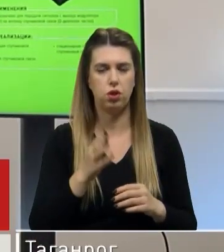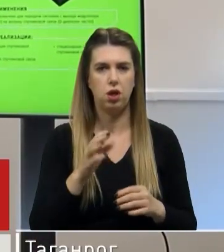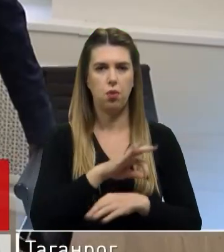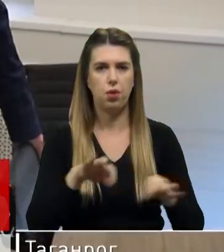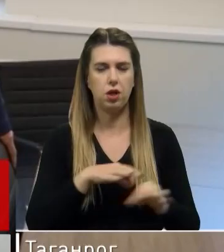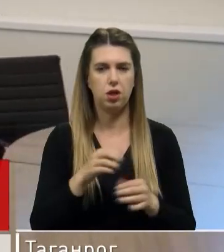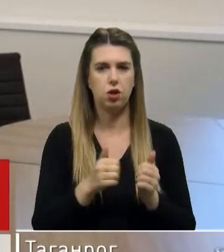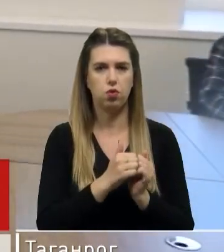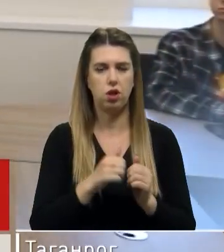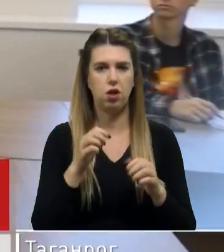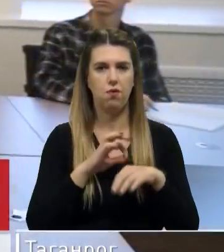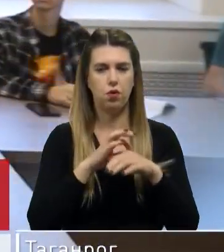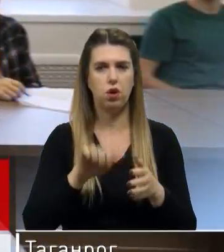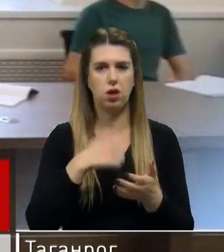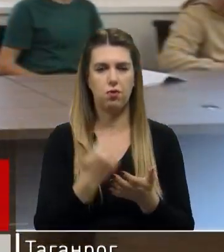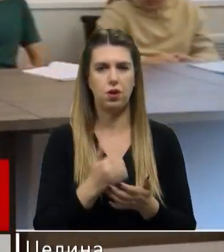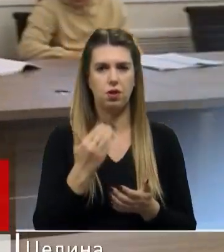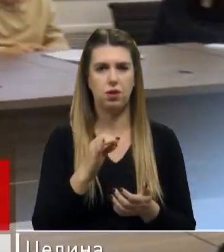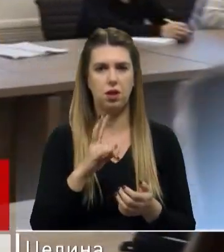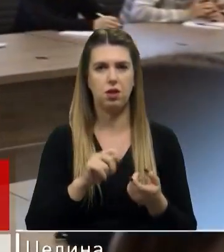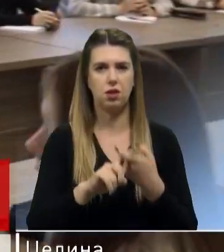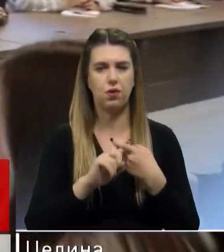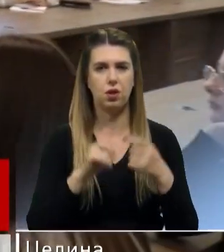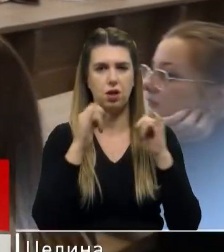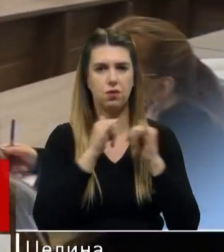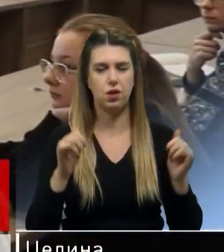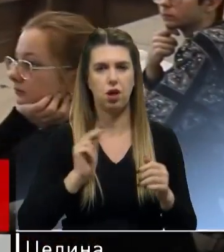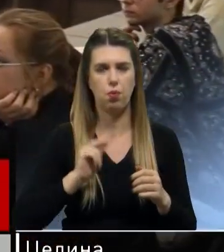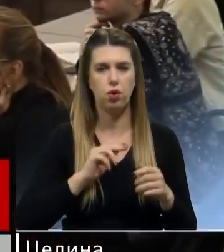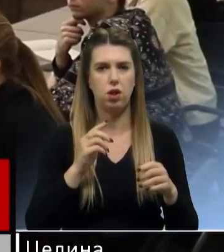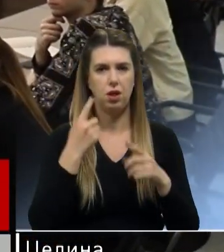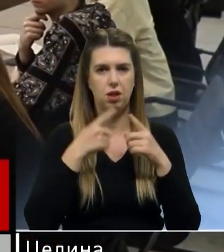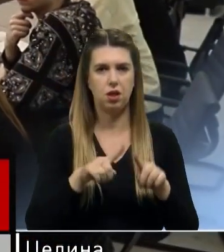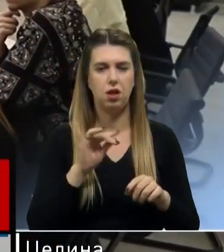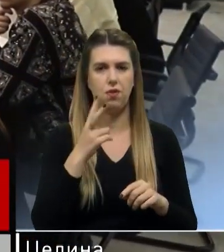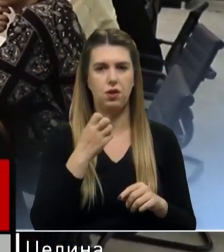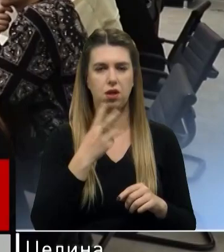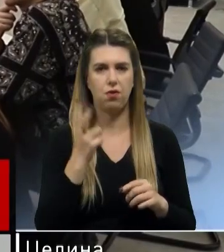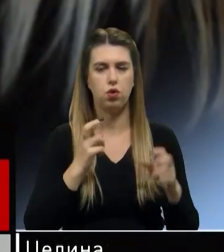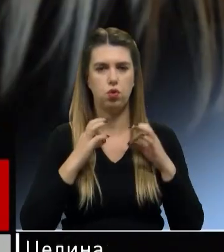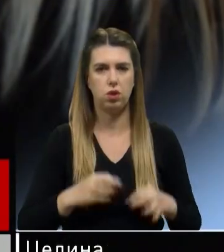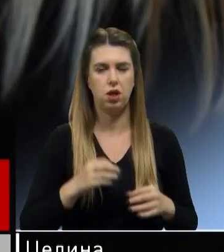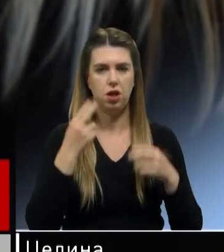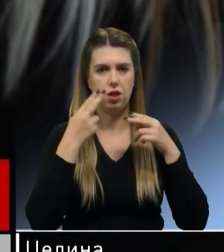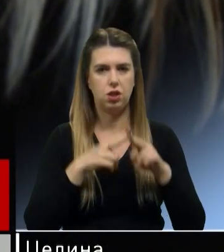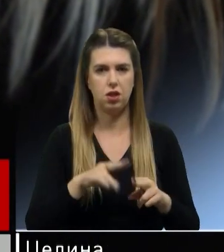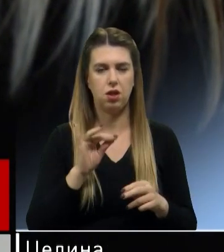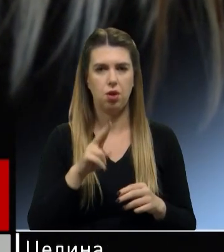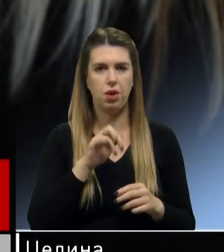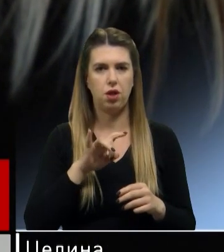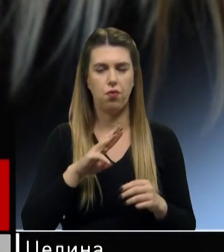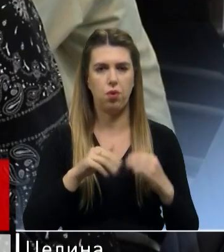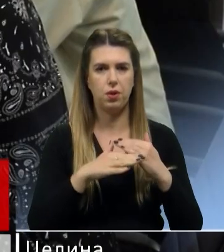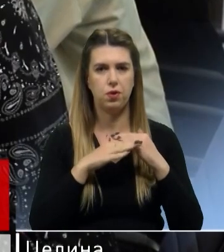Проект сотрудничает с ведущими корпорациями в стране, связанными с развитием робототехники, и 232 студента инженерии киберплатформ,